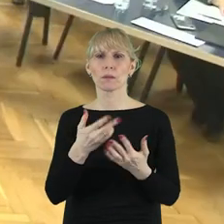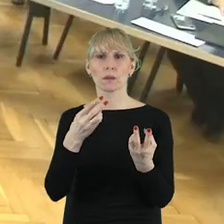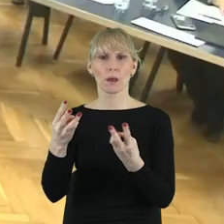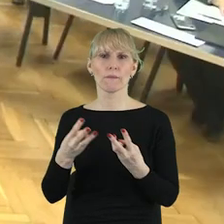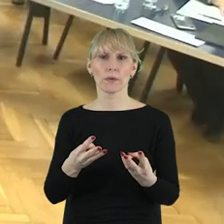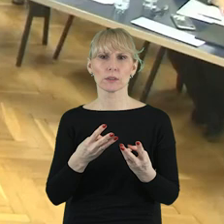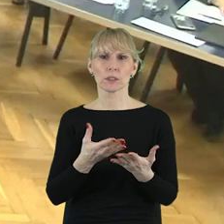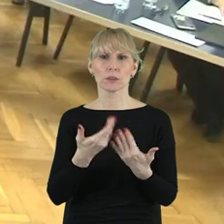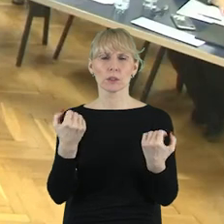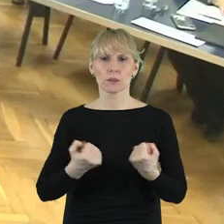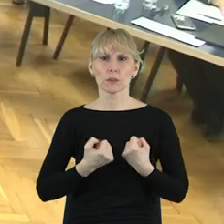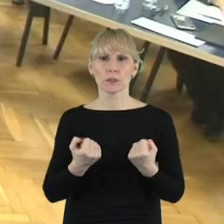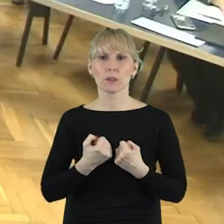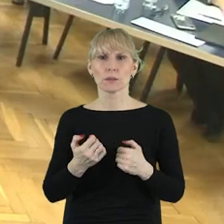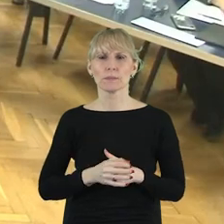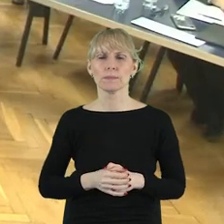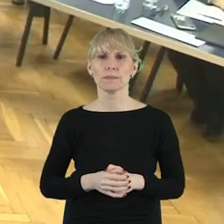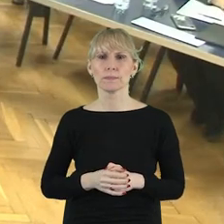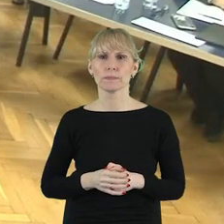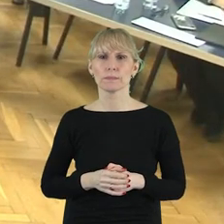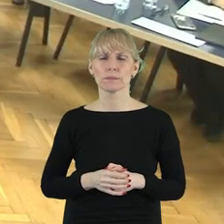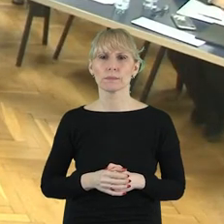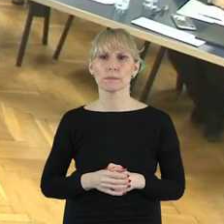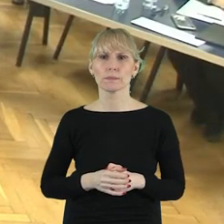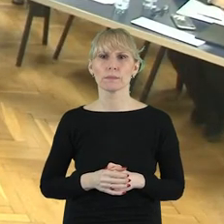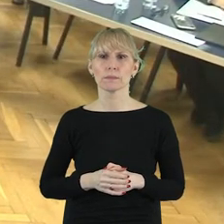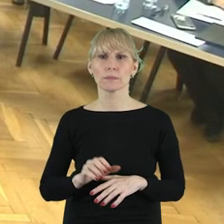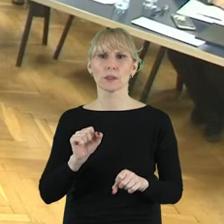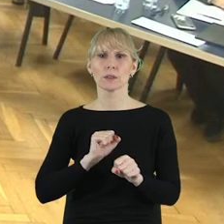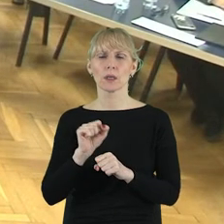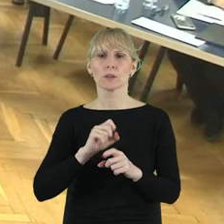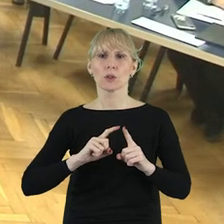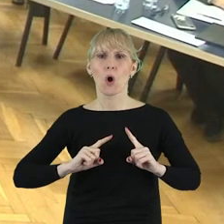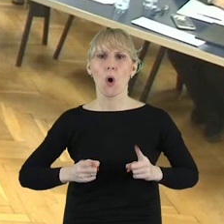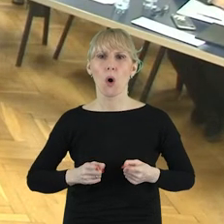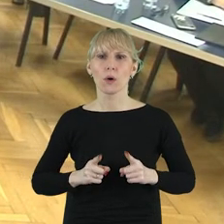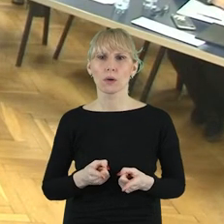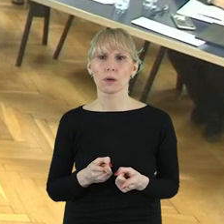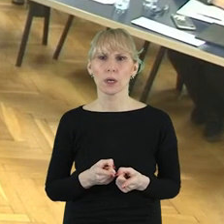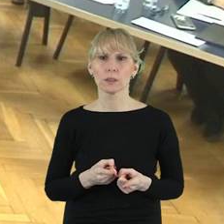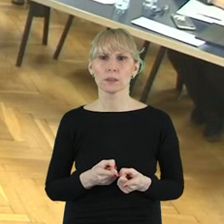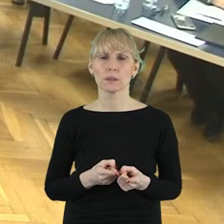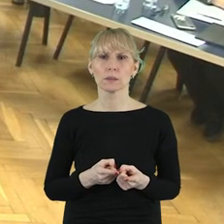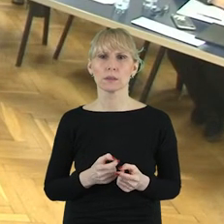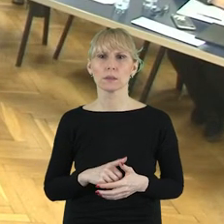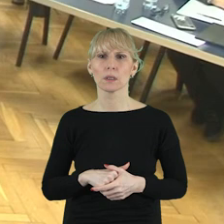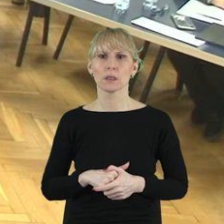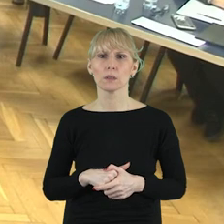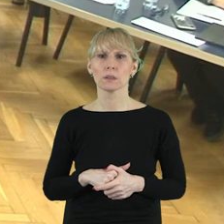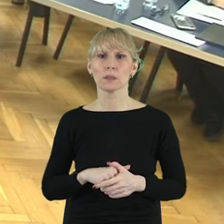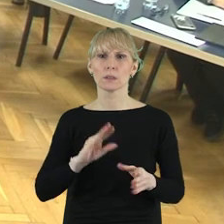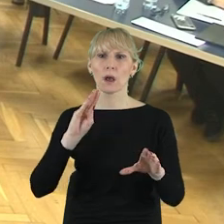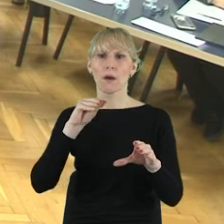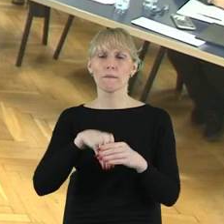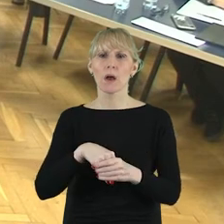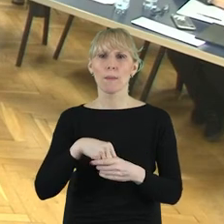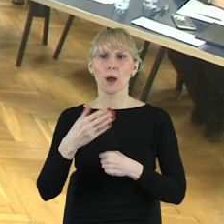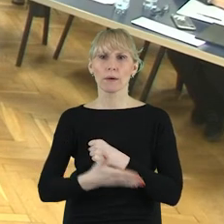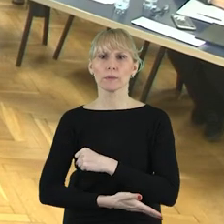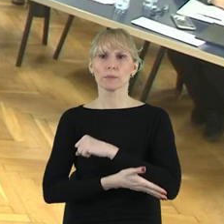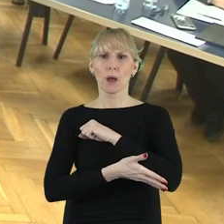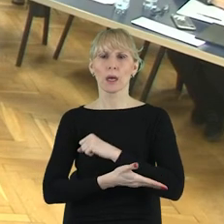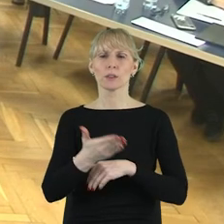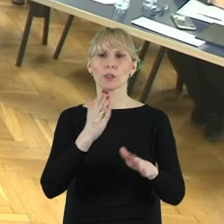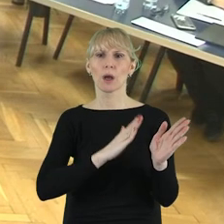Jednym z najważniejszych aspektów, który chciałbym podjąć i omówić, jest organizacja i przeprowadzenie drugiego naboru wniosków o przyznanie pomocy w ramach